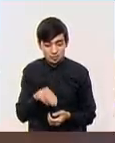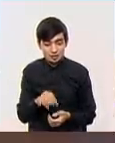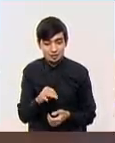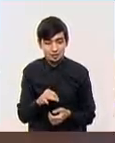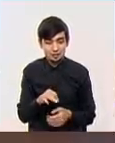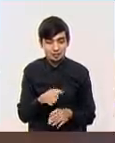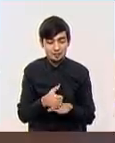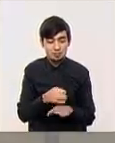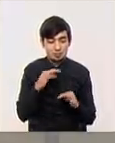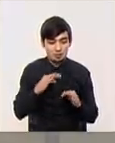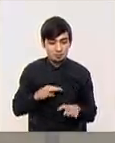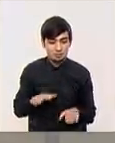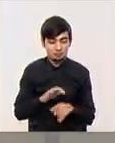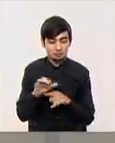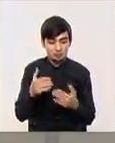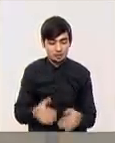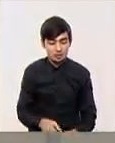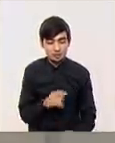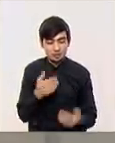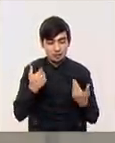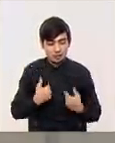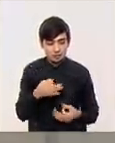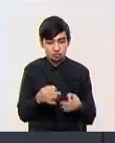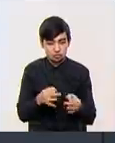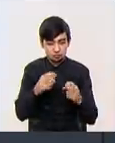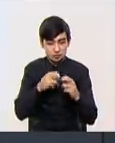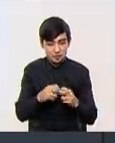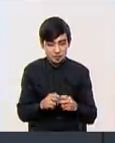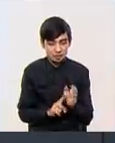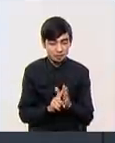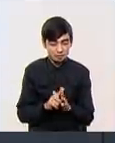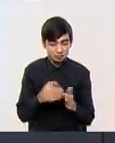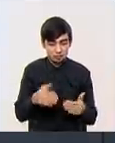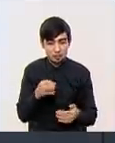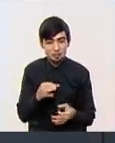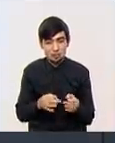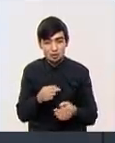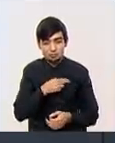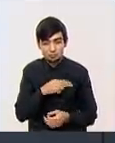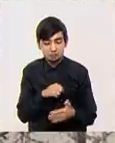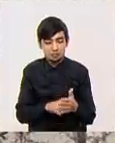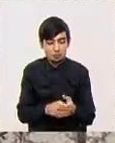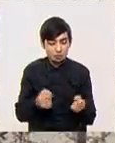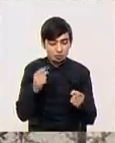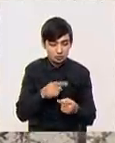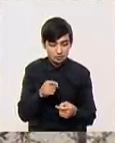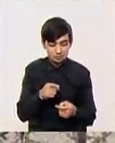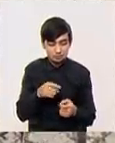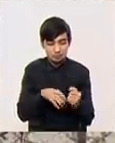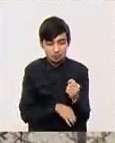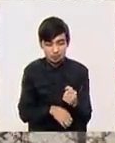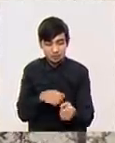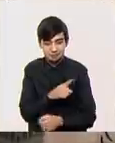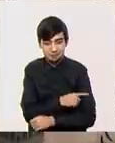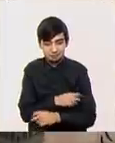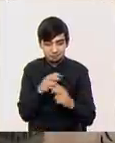прокуратураға хабарланды. Қазір марқұмның денесі сот медициналық сараптамада тексеріліп жатыр. Жігіттің неден көз жұмғаны соның қорытындысына қарай